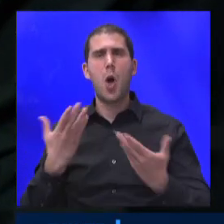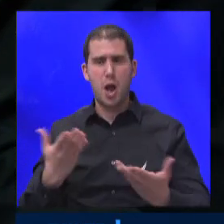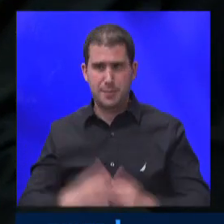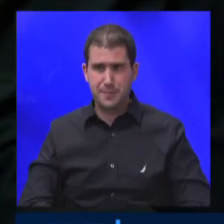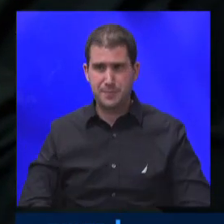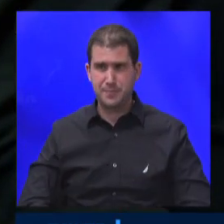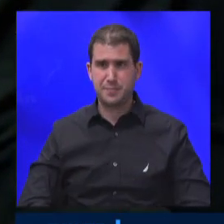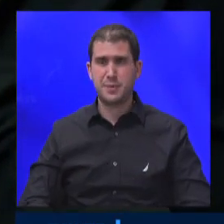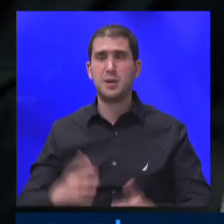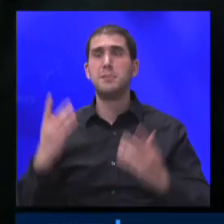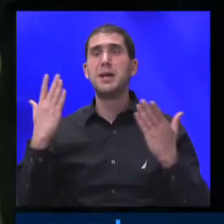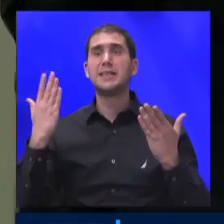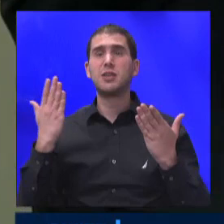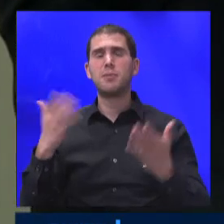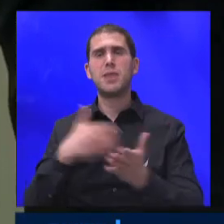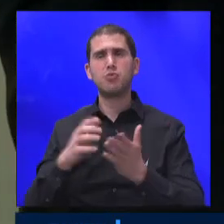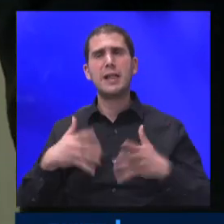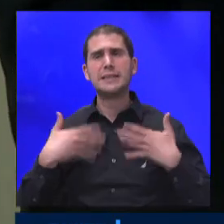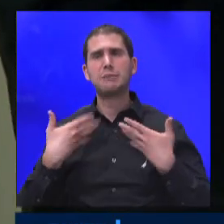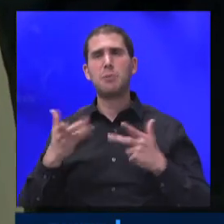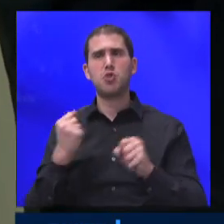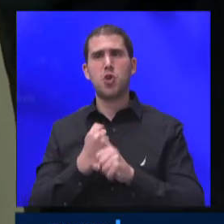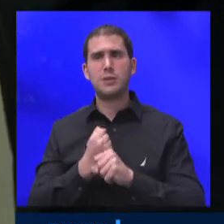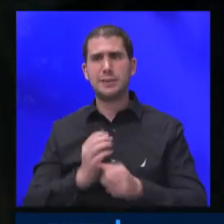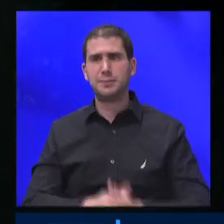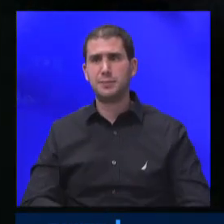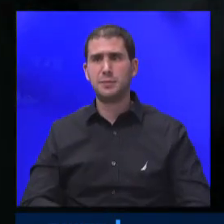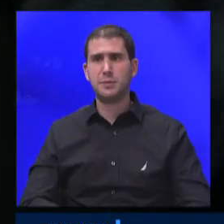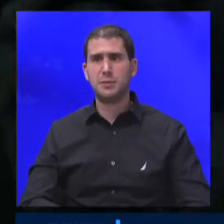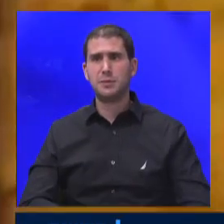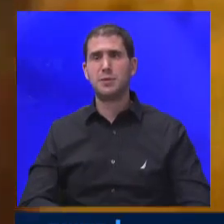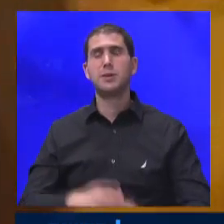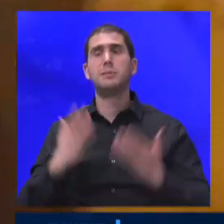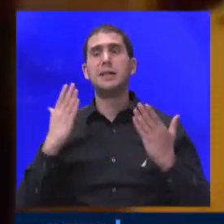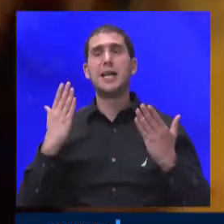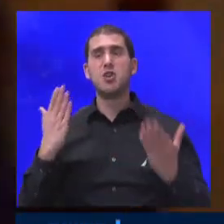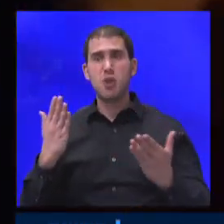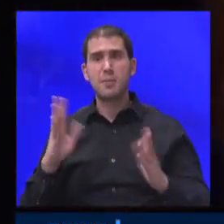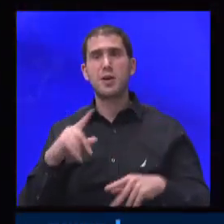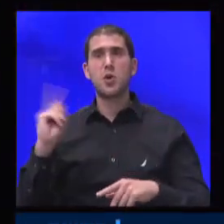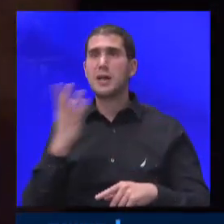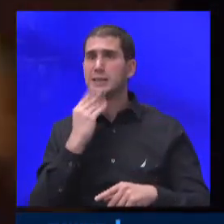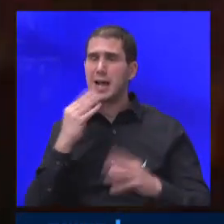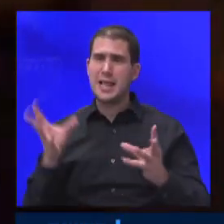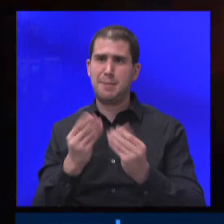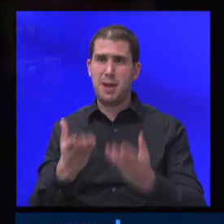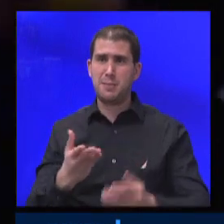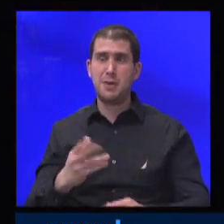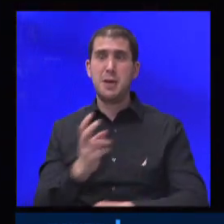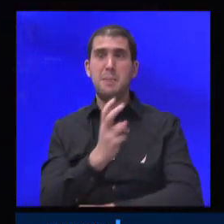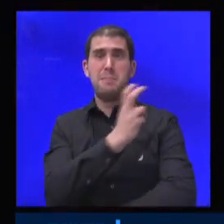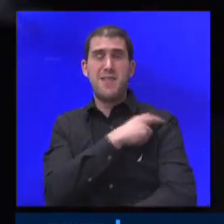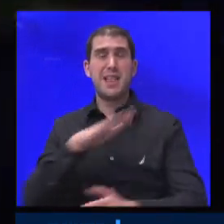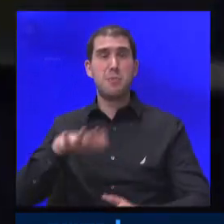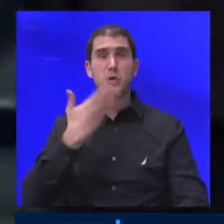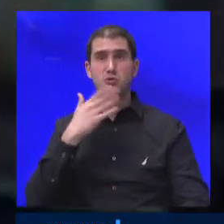השם תמשיכו לשמוח במה שאתם עושים, ובעזר השם כלל ישראל יהיה עמכם. מפקד מחוז ירושלים מינה בודק לבחון את